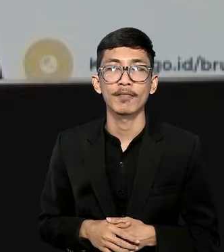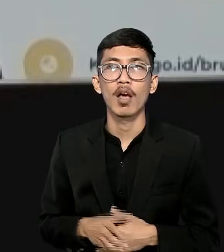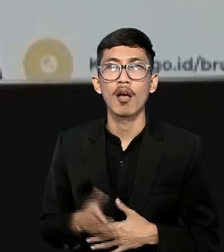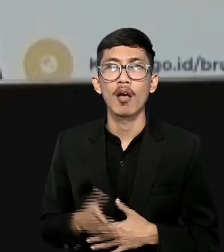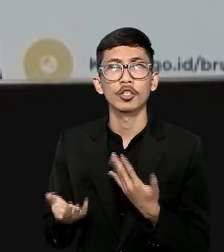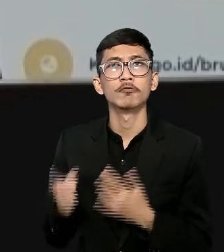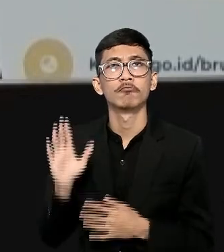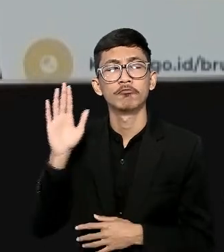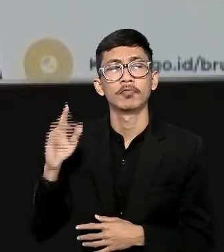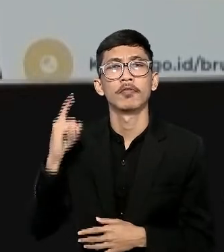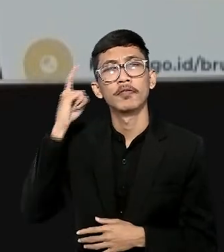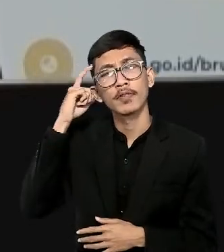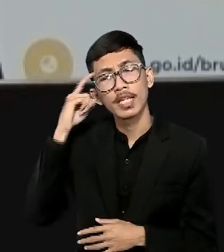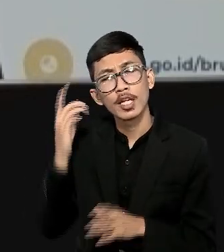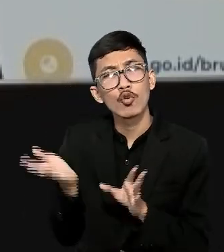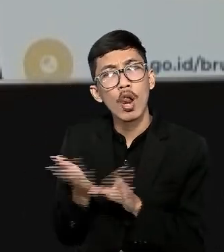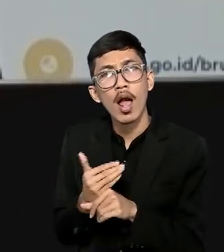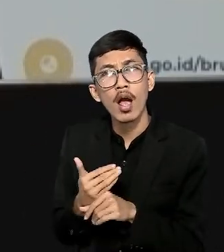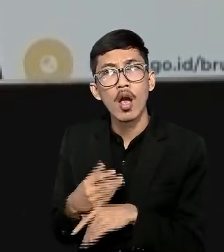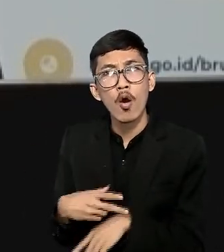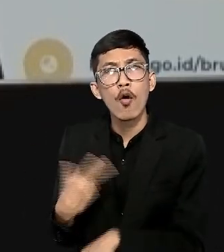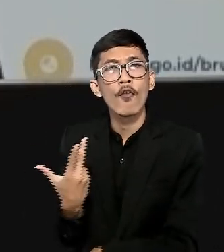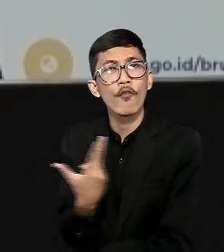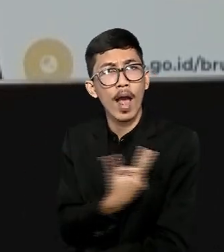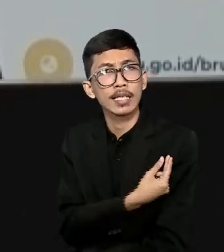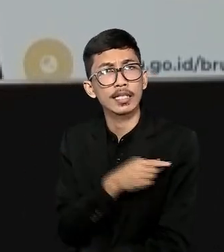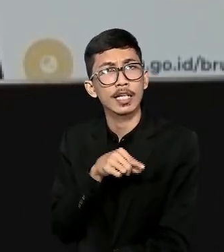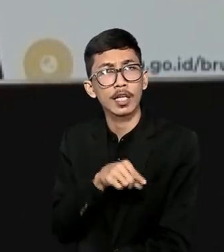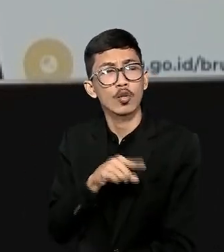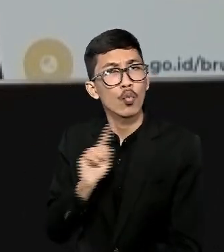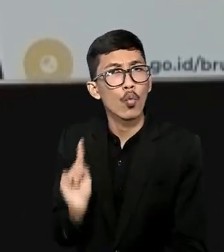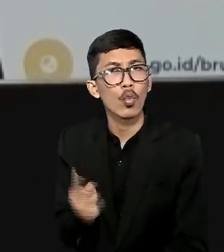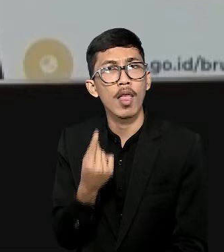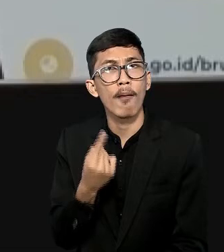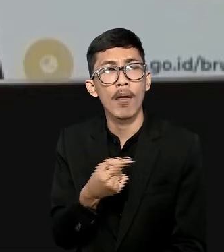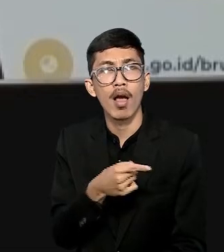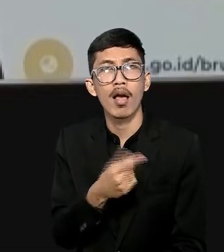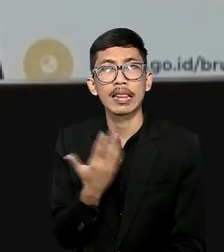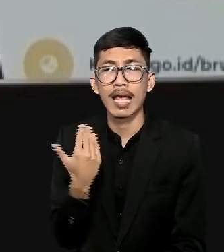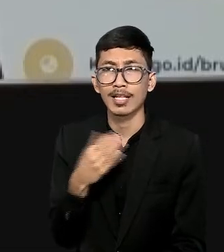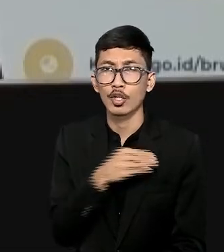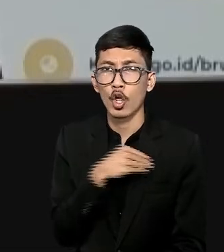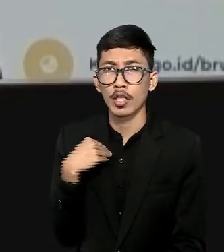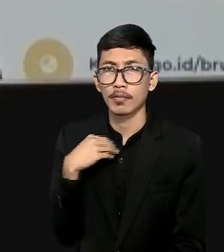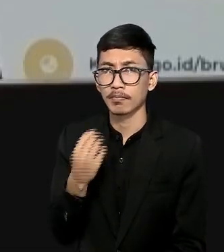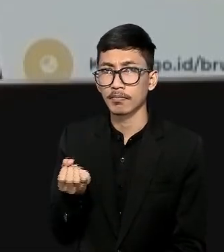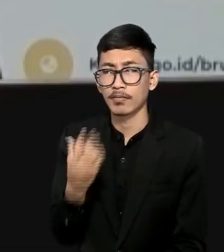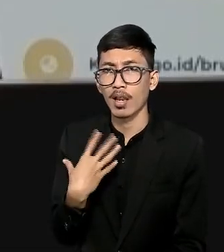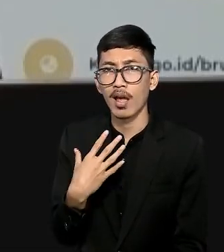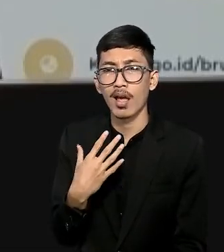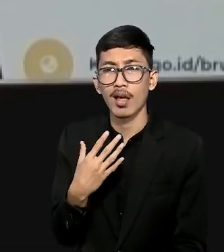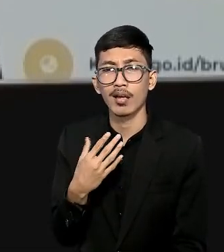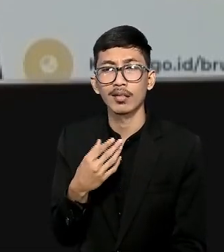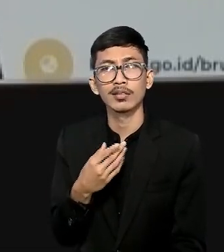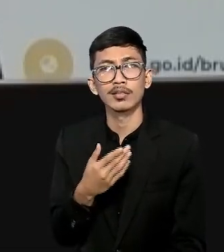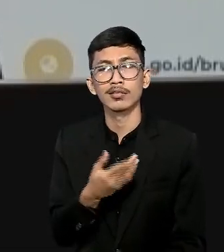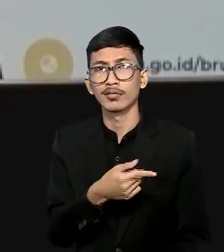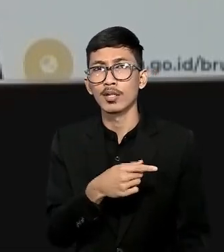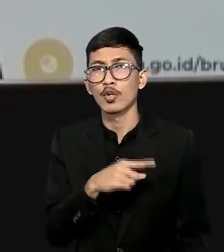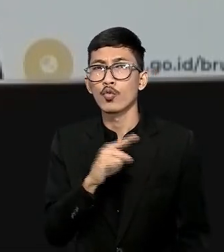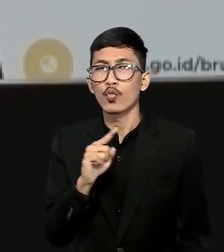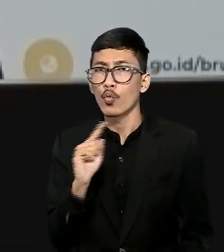berpikir ulang bahwa vaksin adalah kunci yang tadi disebutin oleh Pak dokter itu ISIS ini Ini salah